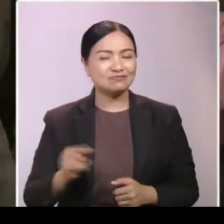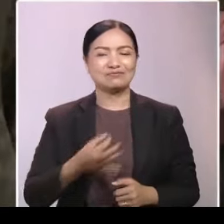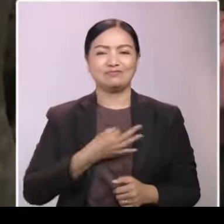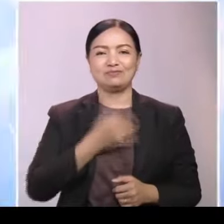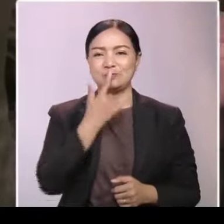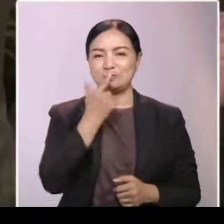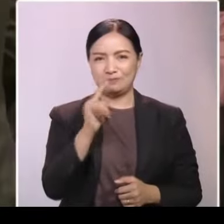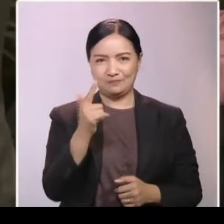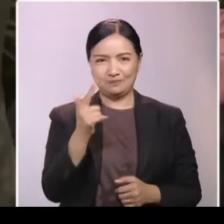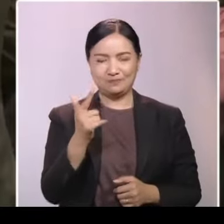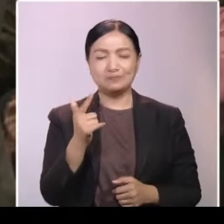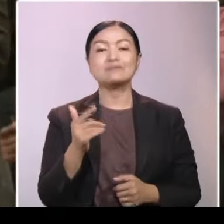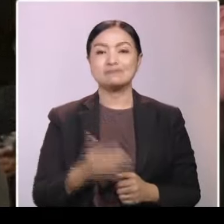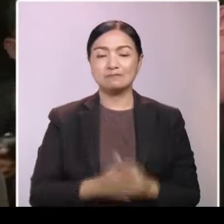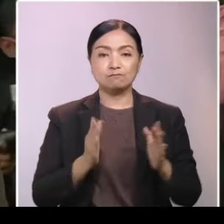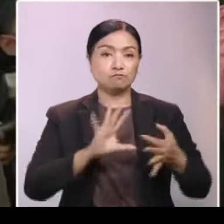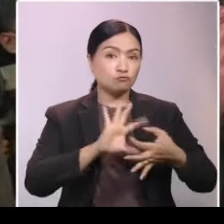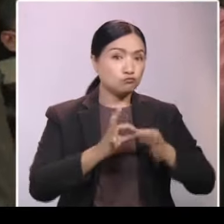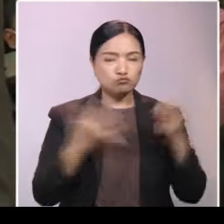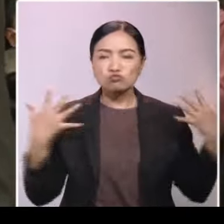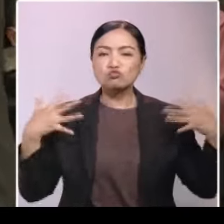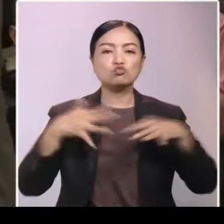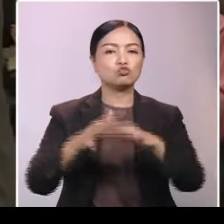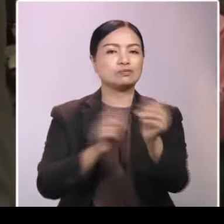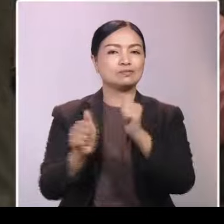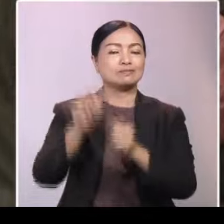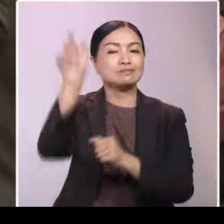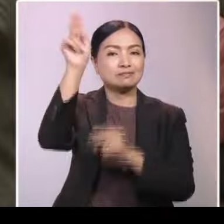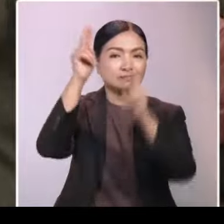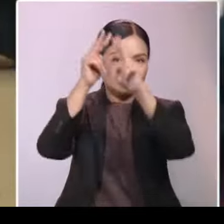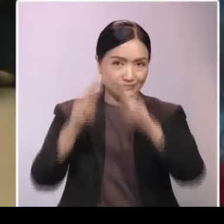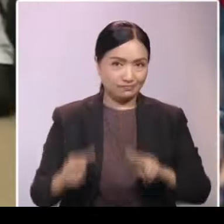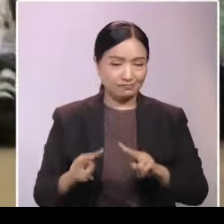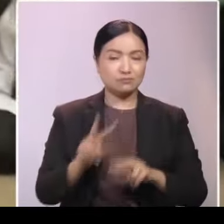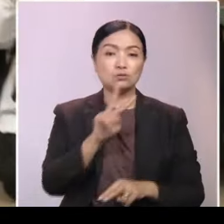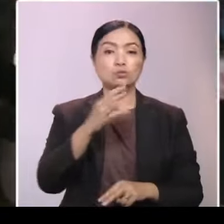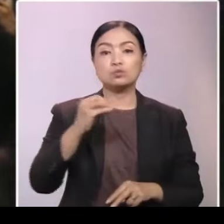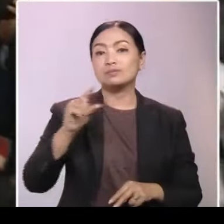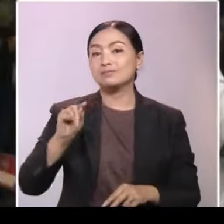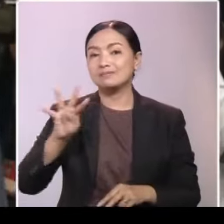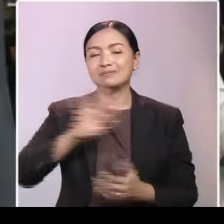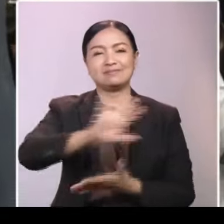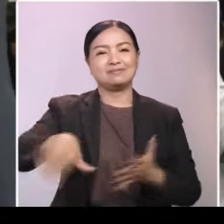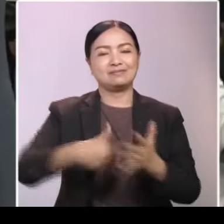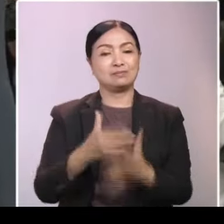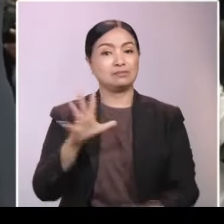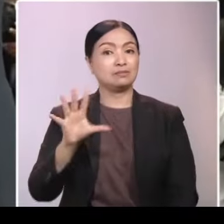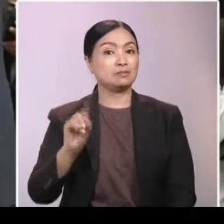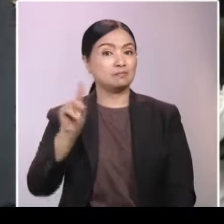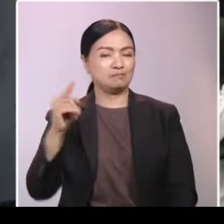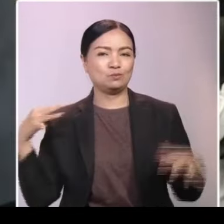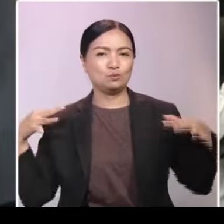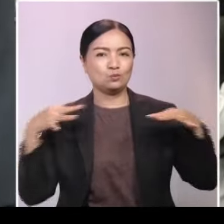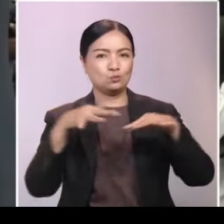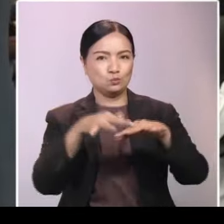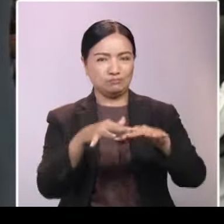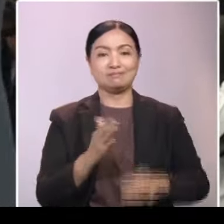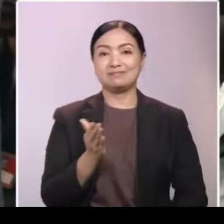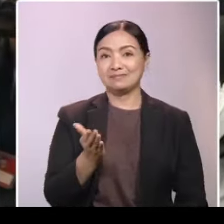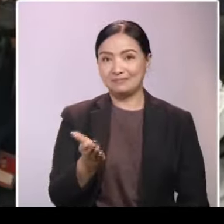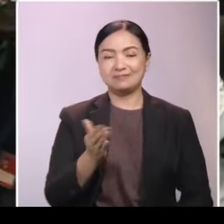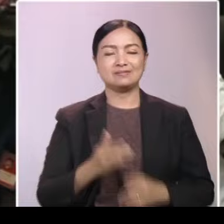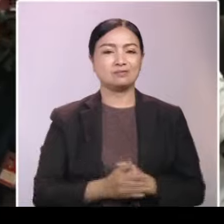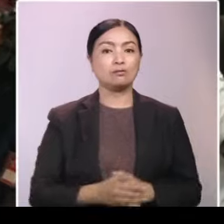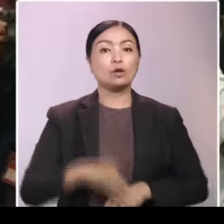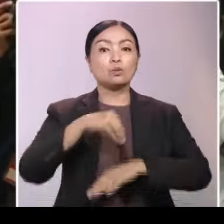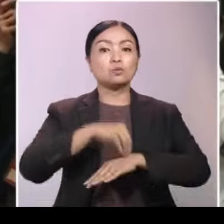รียญทองแดงโอลิมปิกรวมถึงนักกีฬาที่ไปร่วมแข่งขันปารีสเกม2024ทั้ง51คนเข้าร่วมงานครับโดยพลเอ